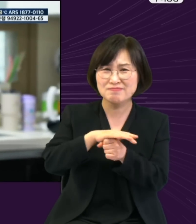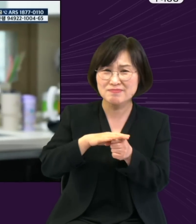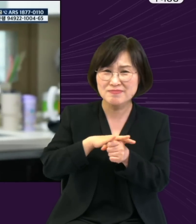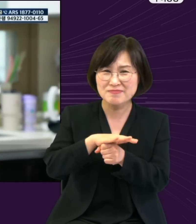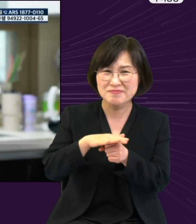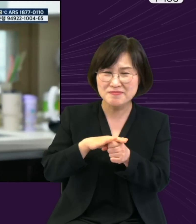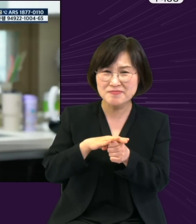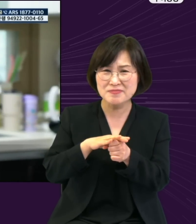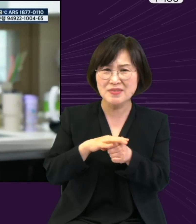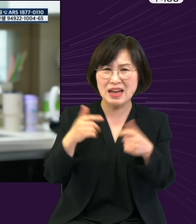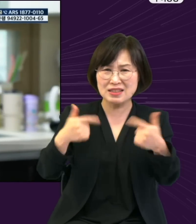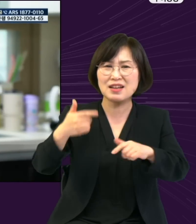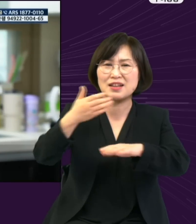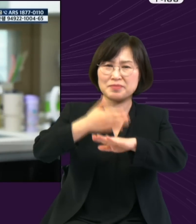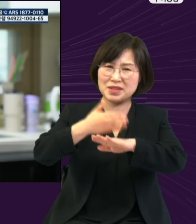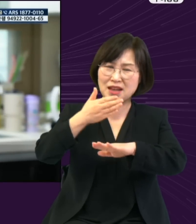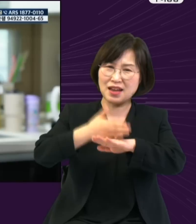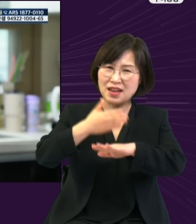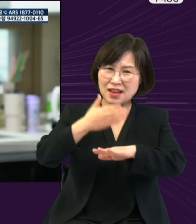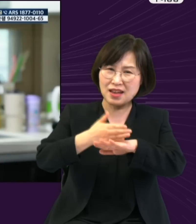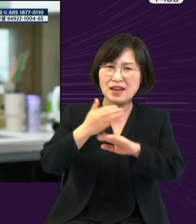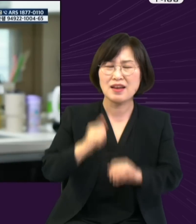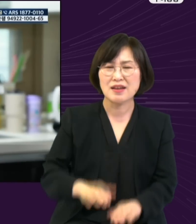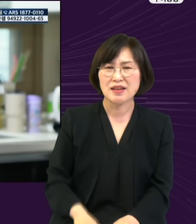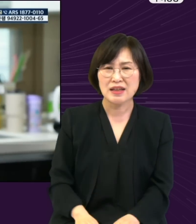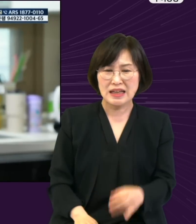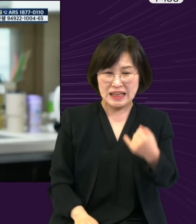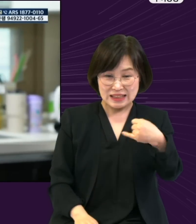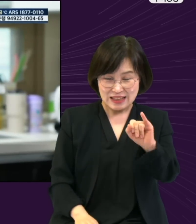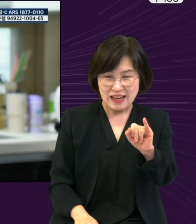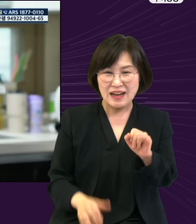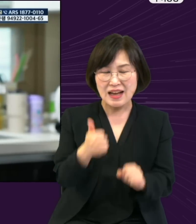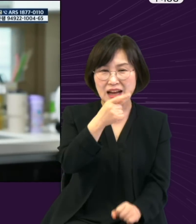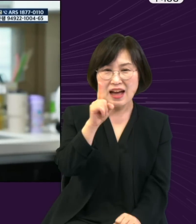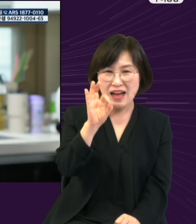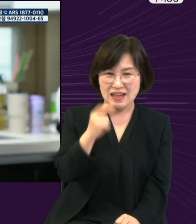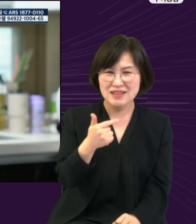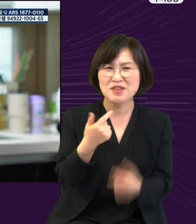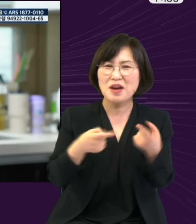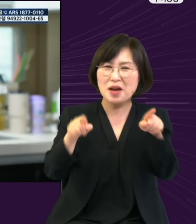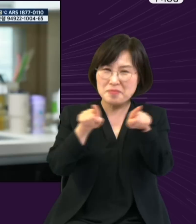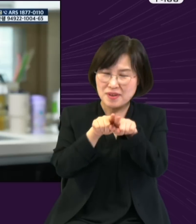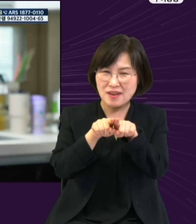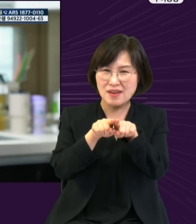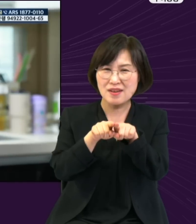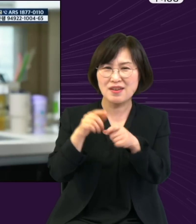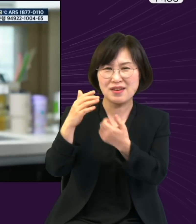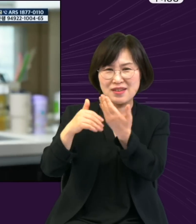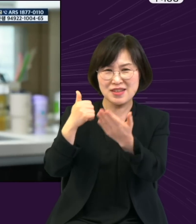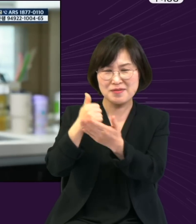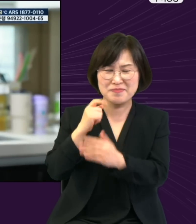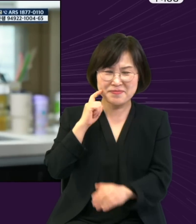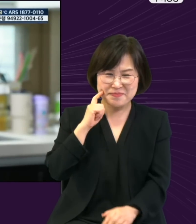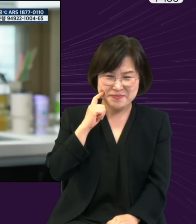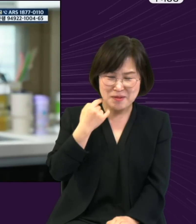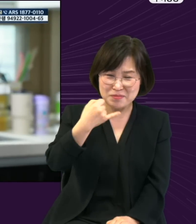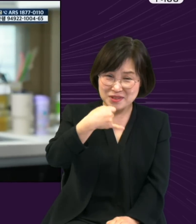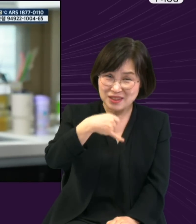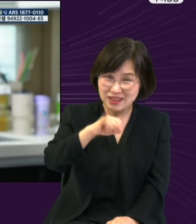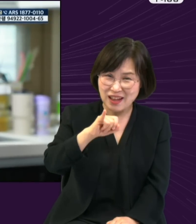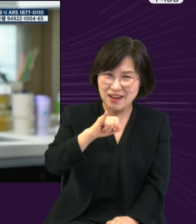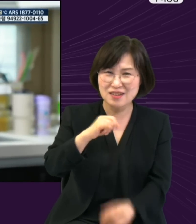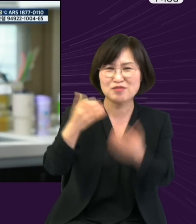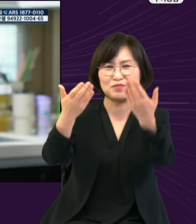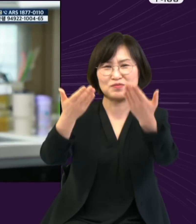그거 늘 감사해요. 하은이랑도 같이 하나님 이렇게 예쁜 딸 저에게